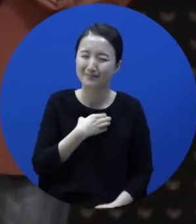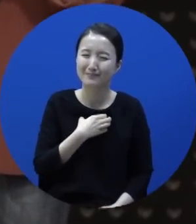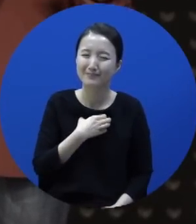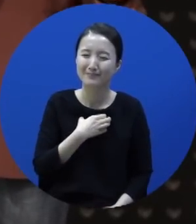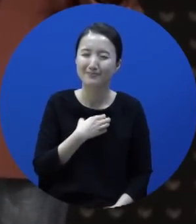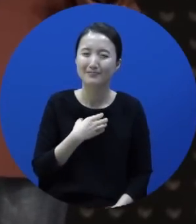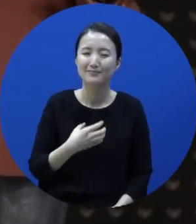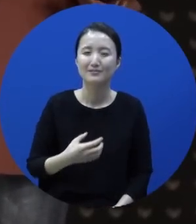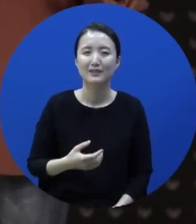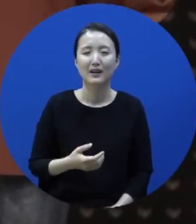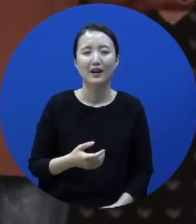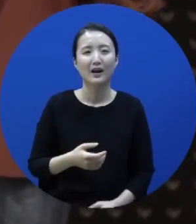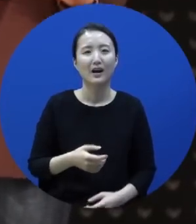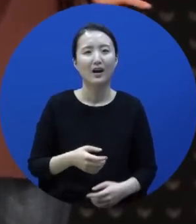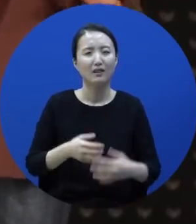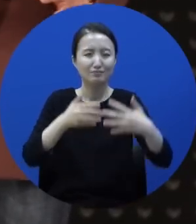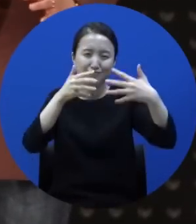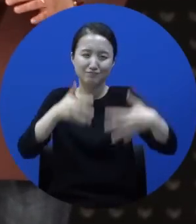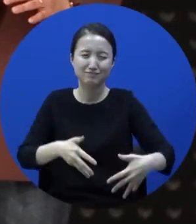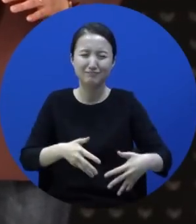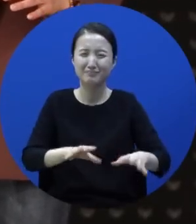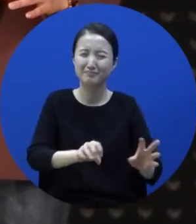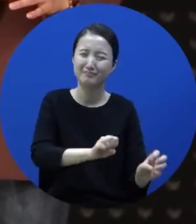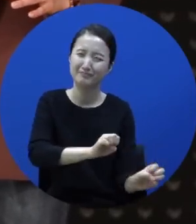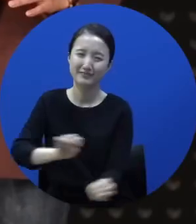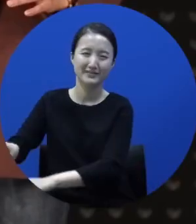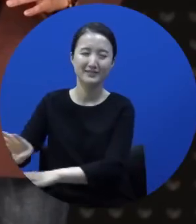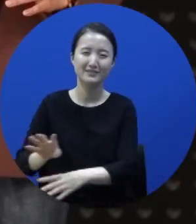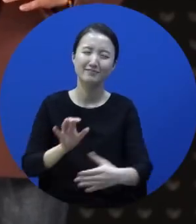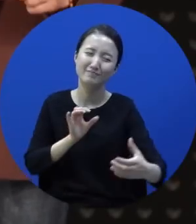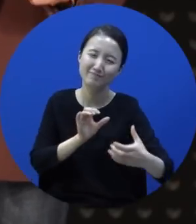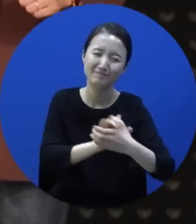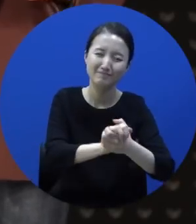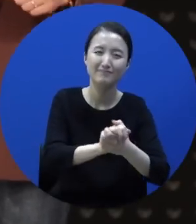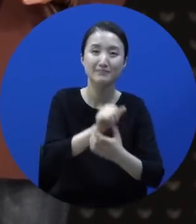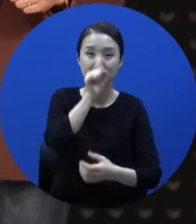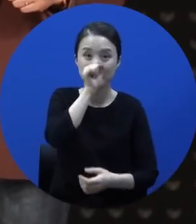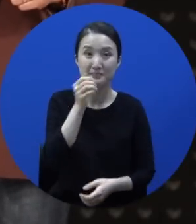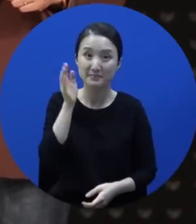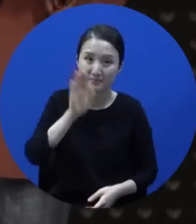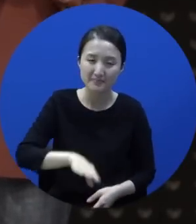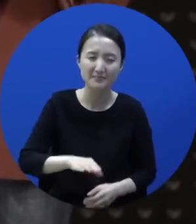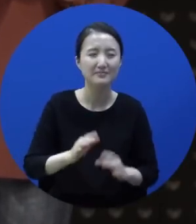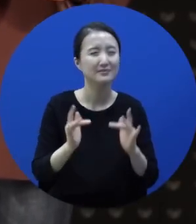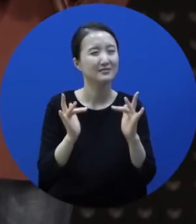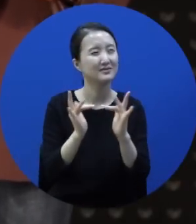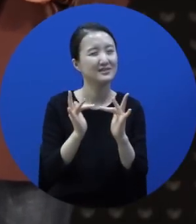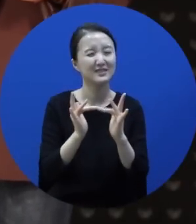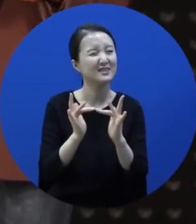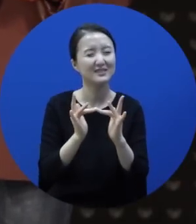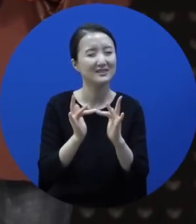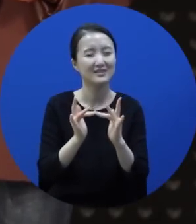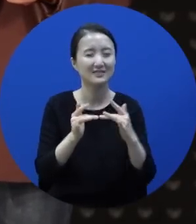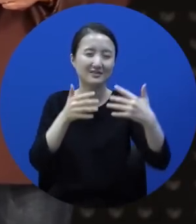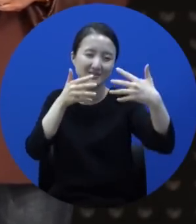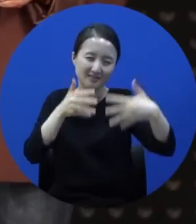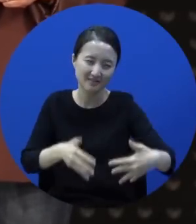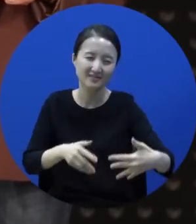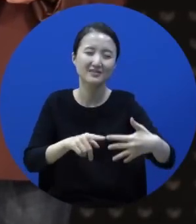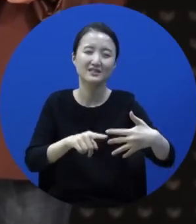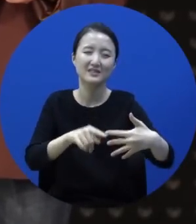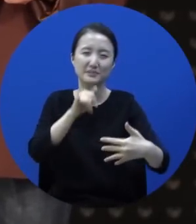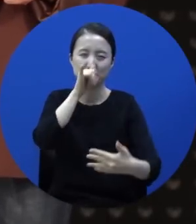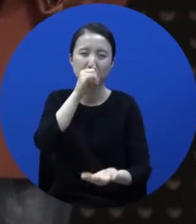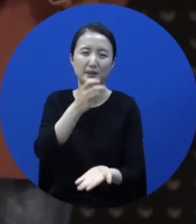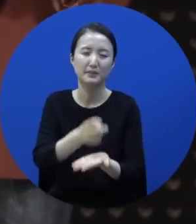그냥 조건 없이 우리가 관계를 맺었으면 좋겠는데 사실은 미디어 안에서는 그렇게 지속되는 경우들이 흔치